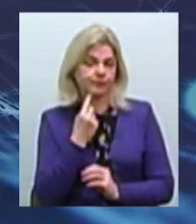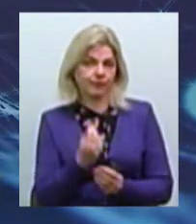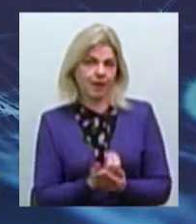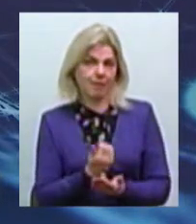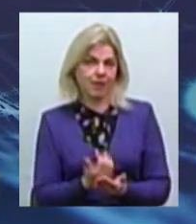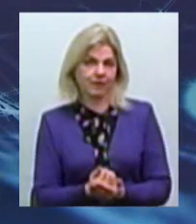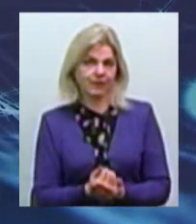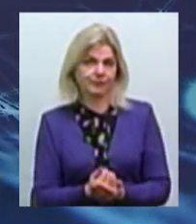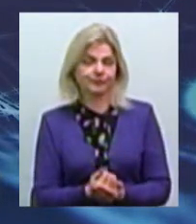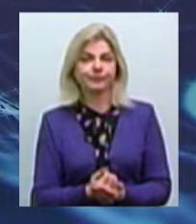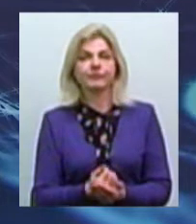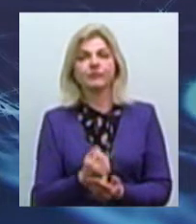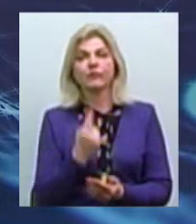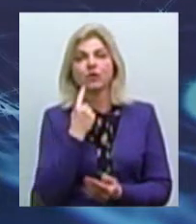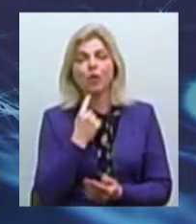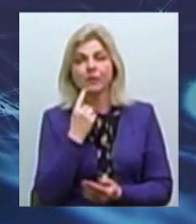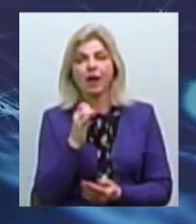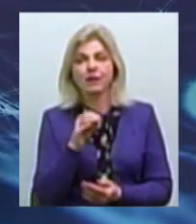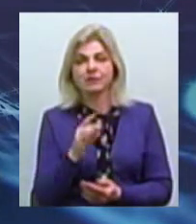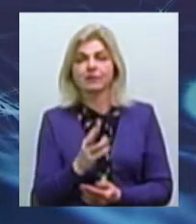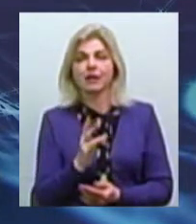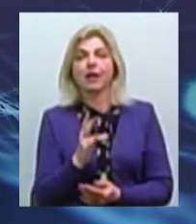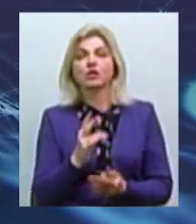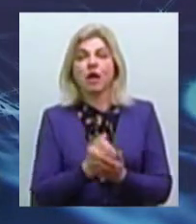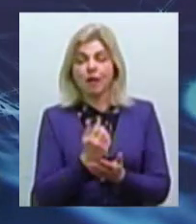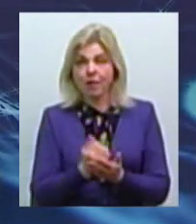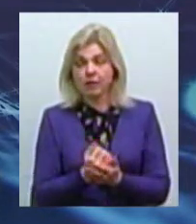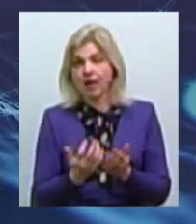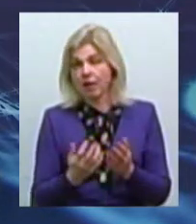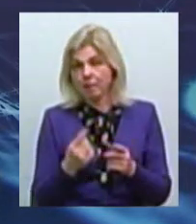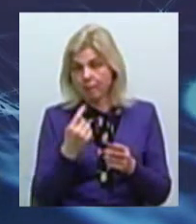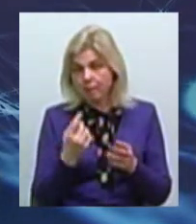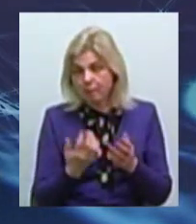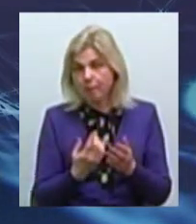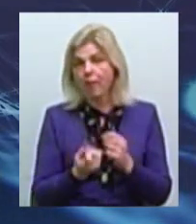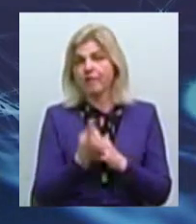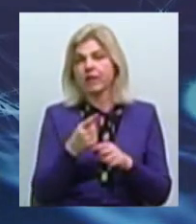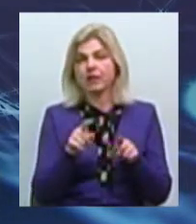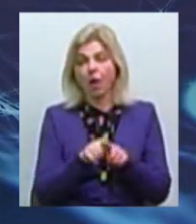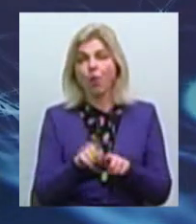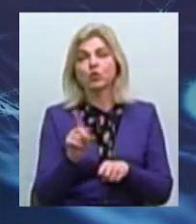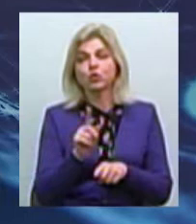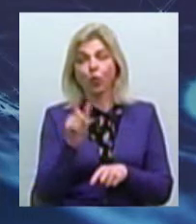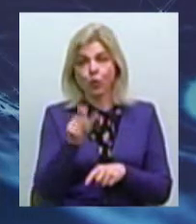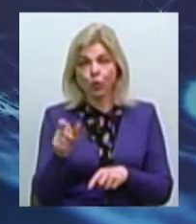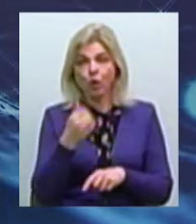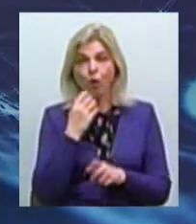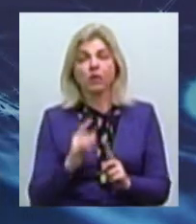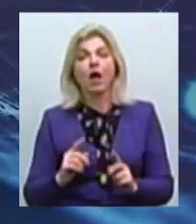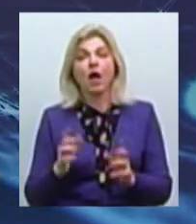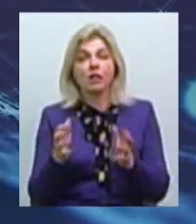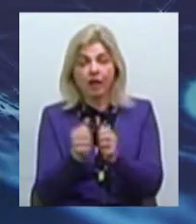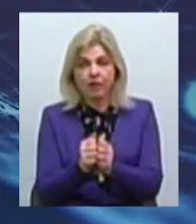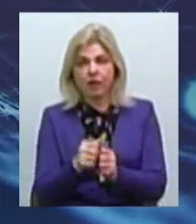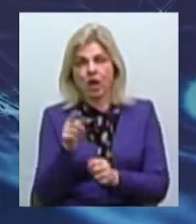более того соблазн зарабатывать появился такой что эти люди даже когда их ловили лишали права